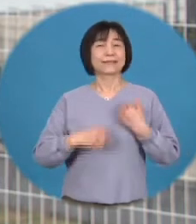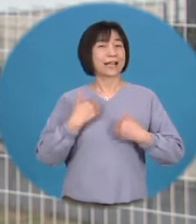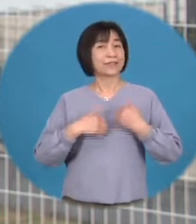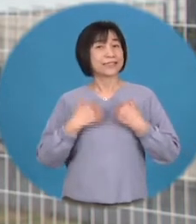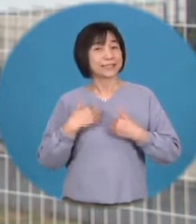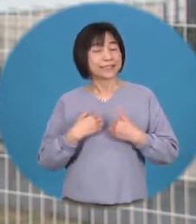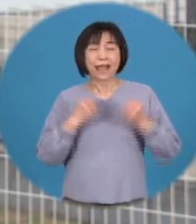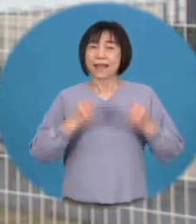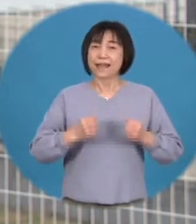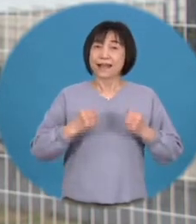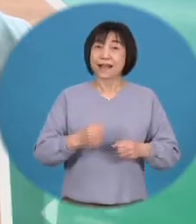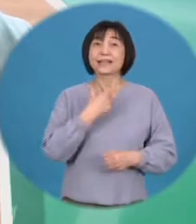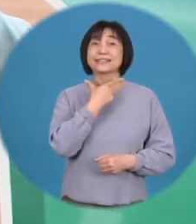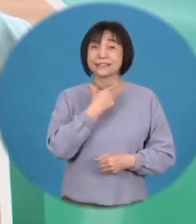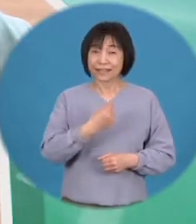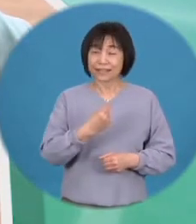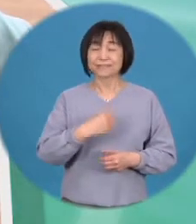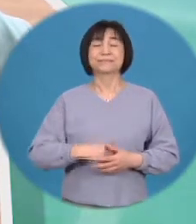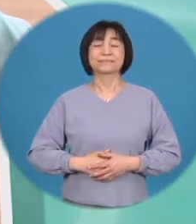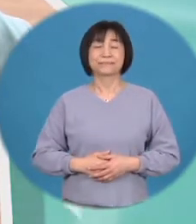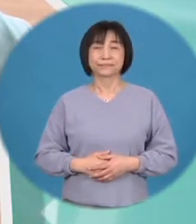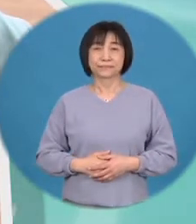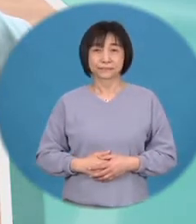しみながら走りたいです。